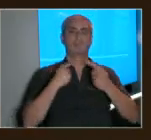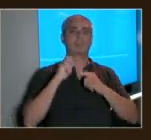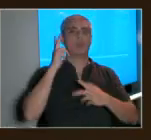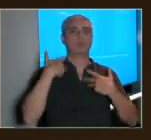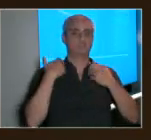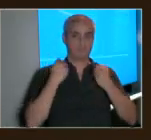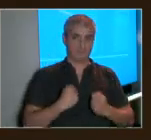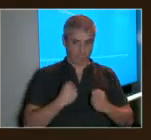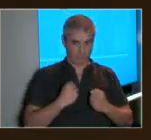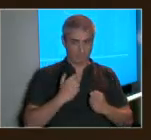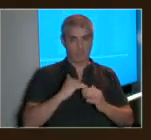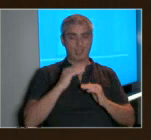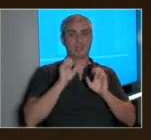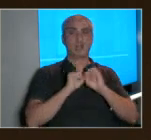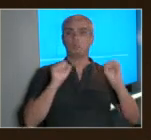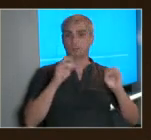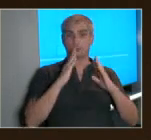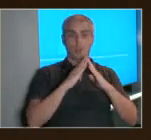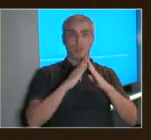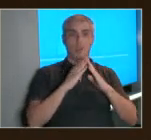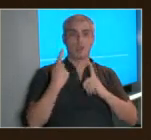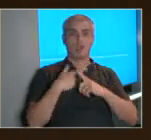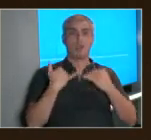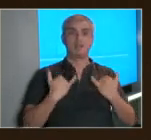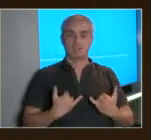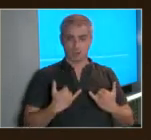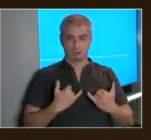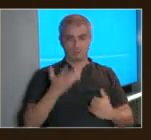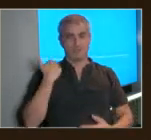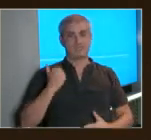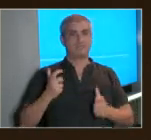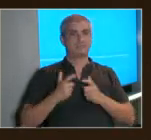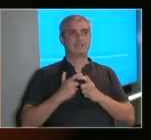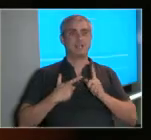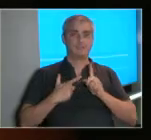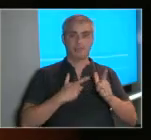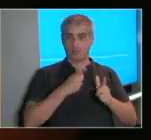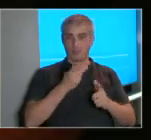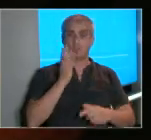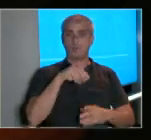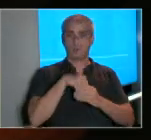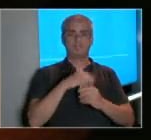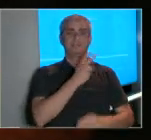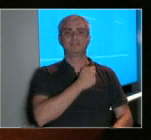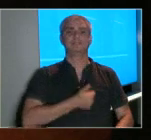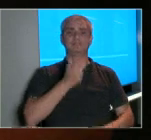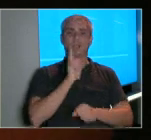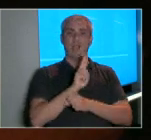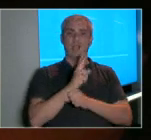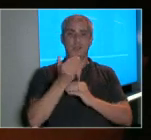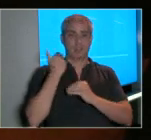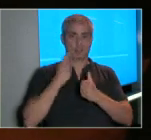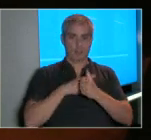החוץ והביטחון, גדל באשקלון בה הוא מתגורר עד היום ושירת בסיירת מטכ"ל. בין היתר היה שר להגנת